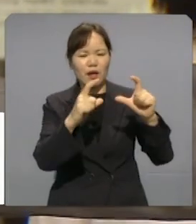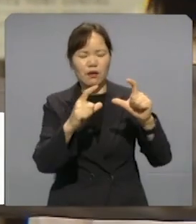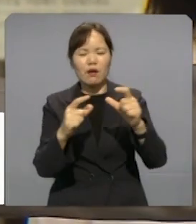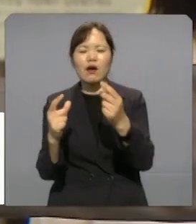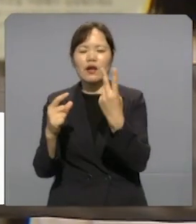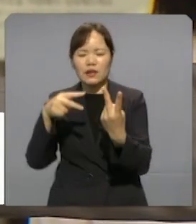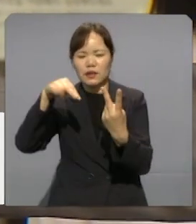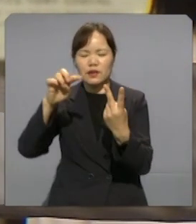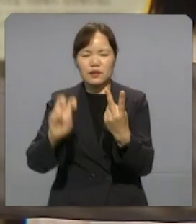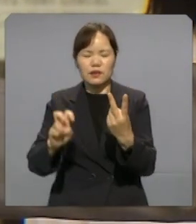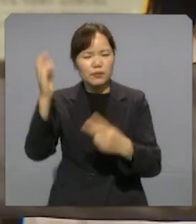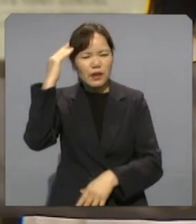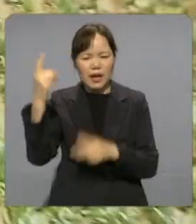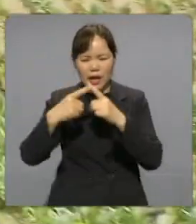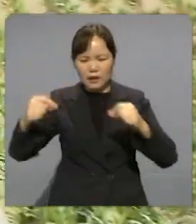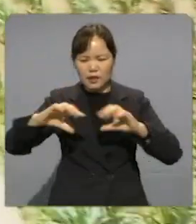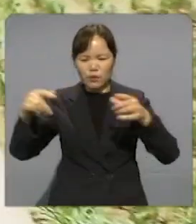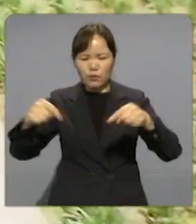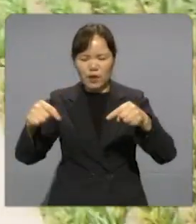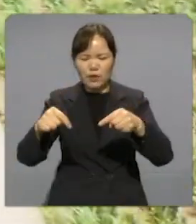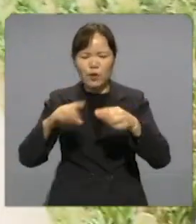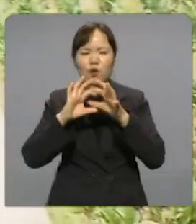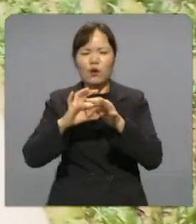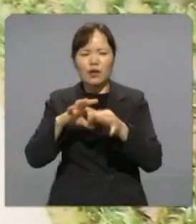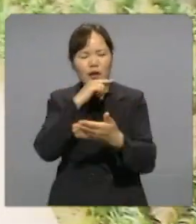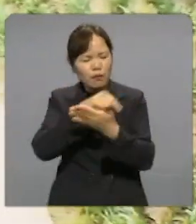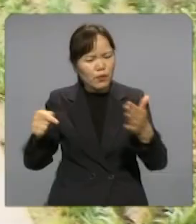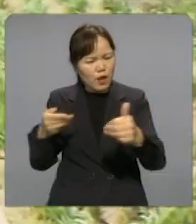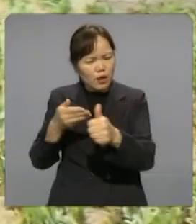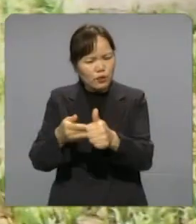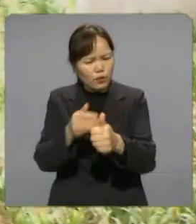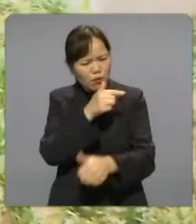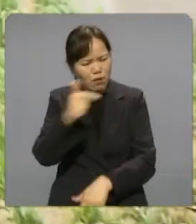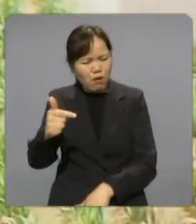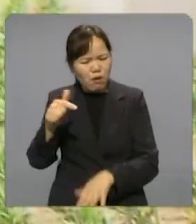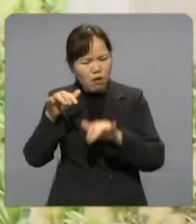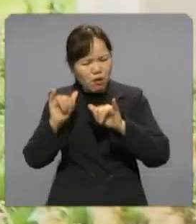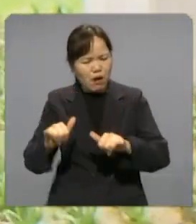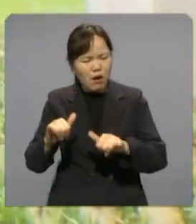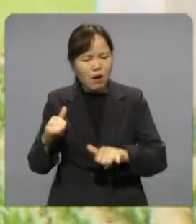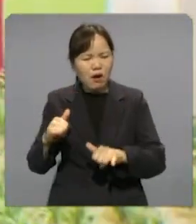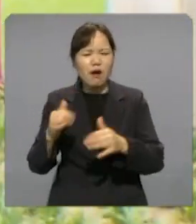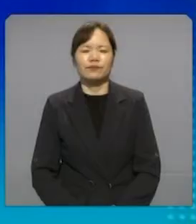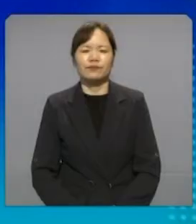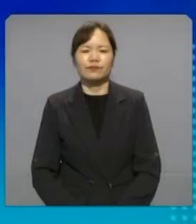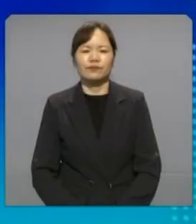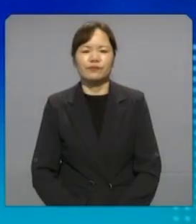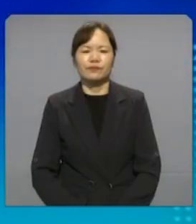2심은 한일 외교관계에 심각한 타격을 줄 수 있다며 천국을 기각했습니다